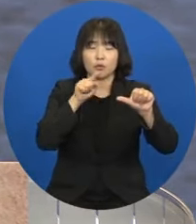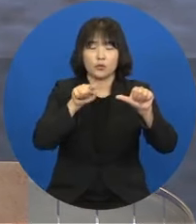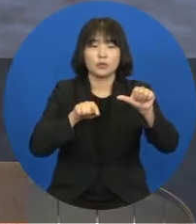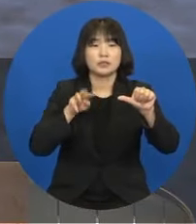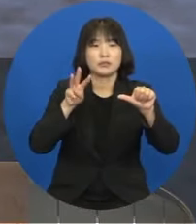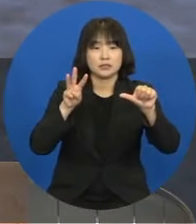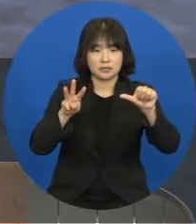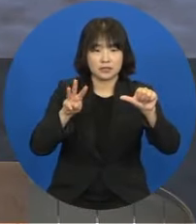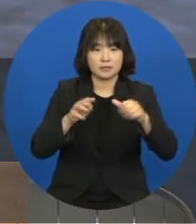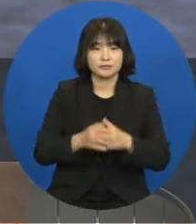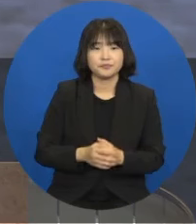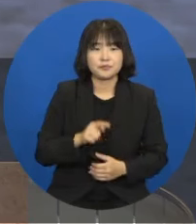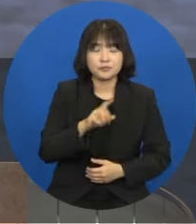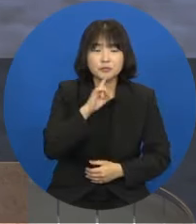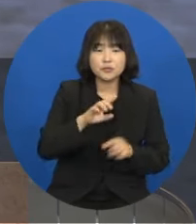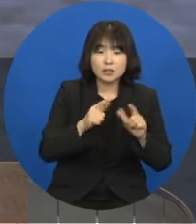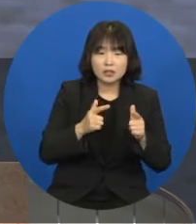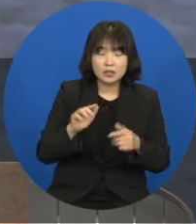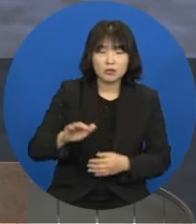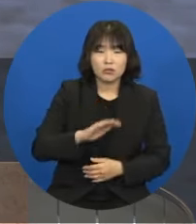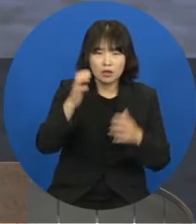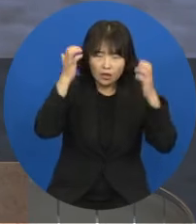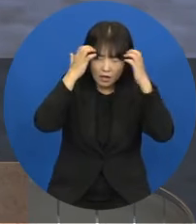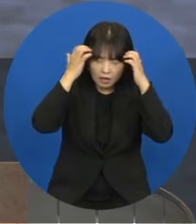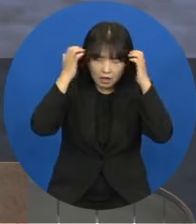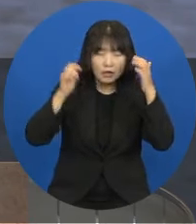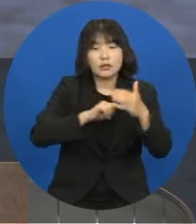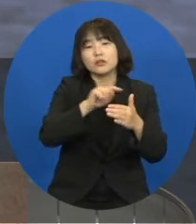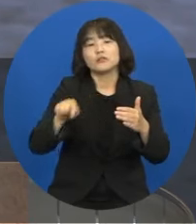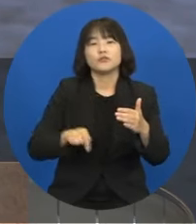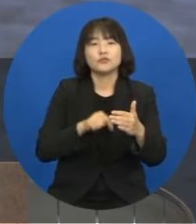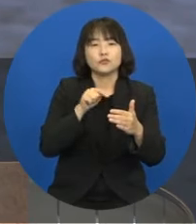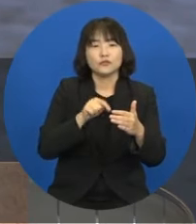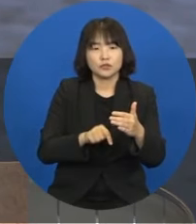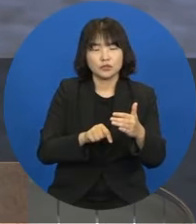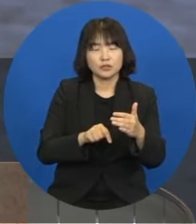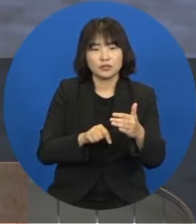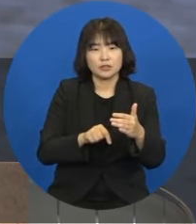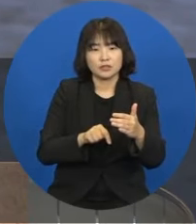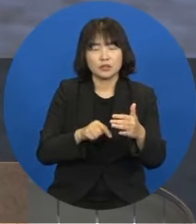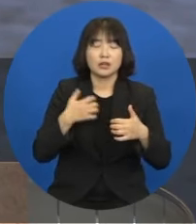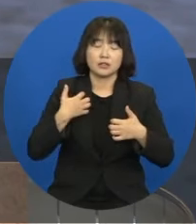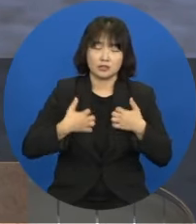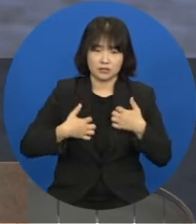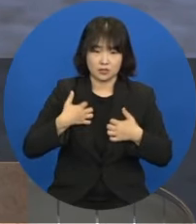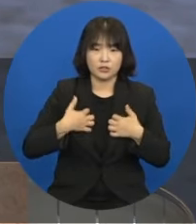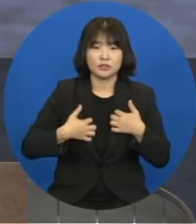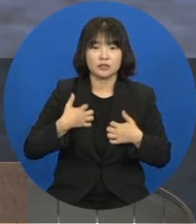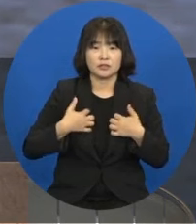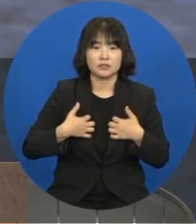말씀 보십시오. 다만 이뿐 아니라 우리가 환난 중에도, 여러분 환난 중에 어떻게 즐거워합니까?